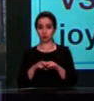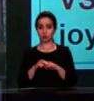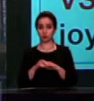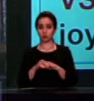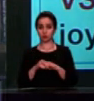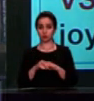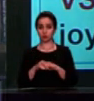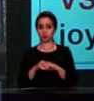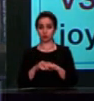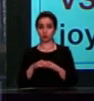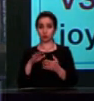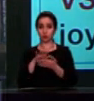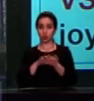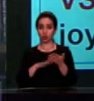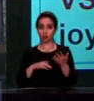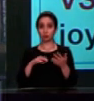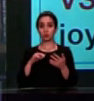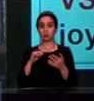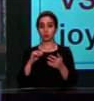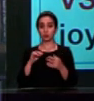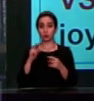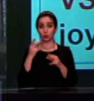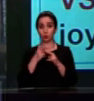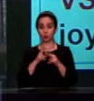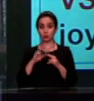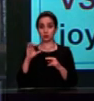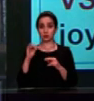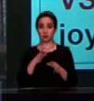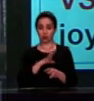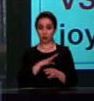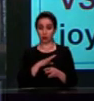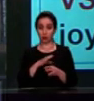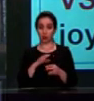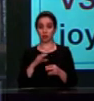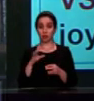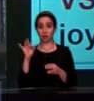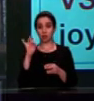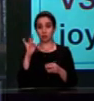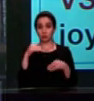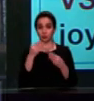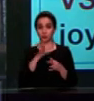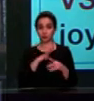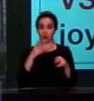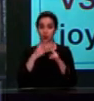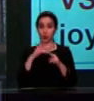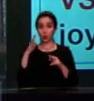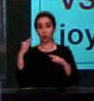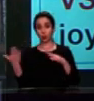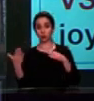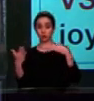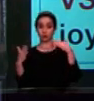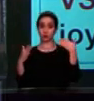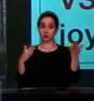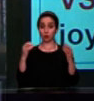quyidagi space parametrlariga 15, 15 qiymatlari berilgan. Bu degani, demak, rasmni o'ng va chap